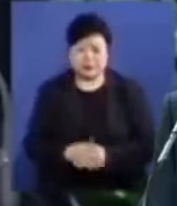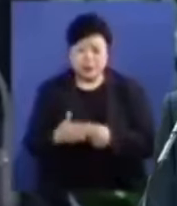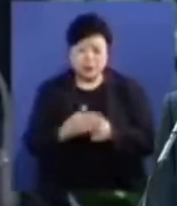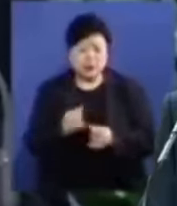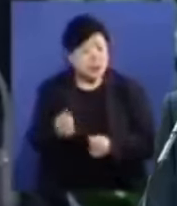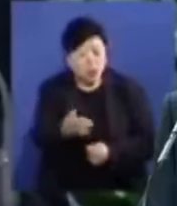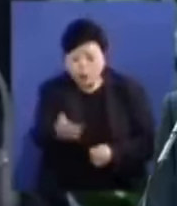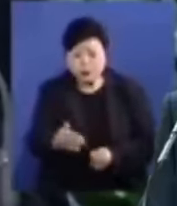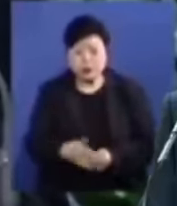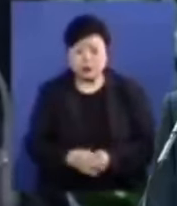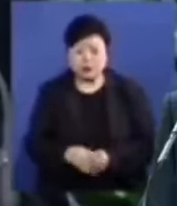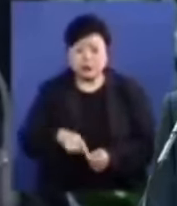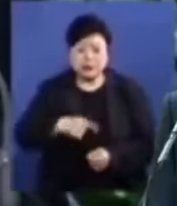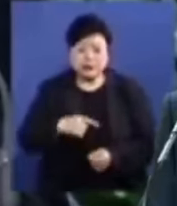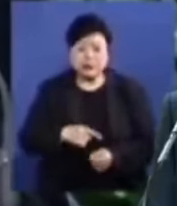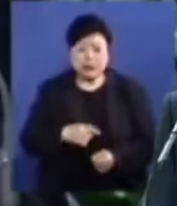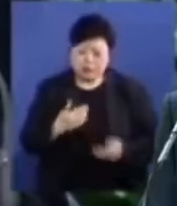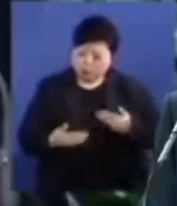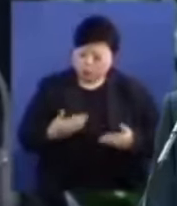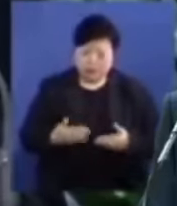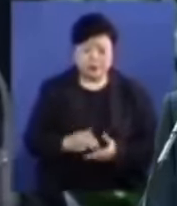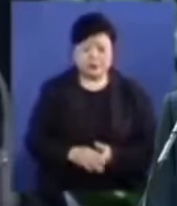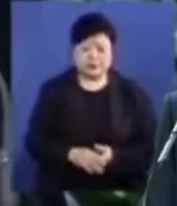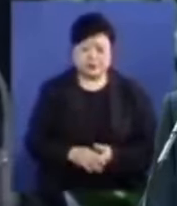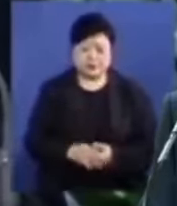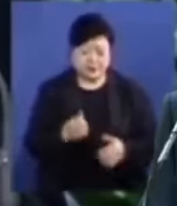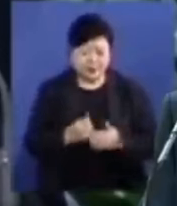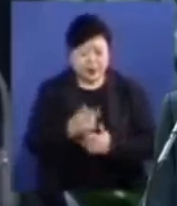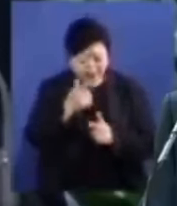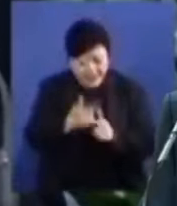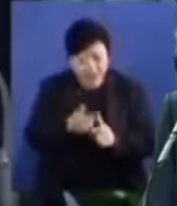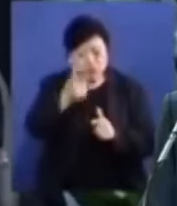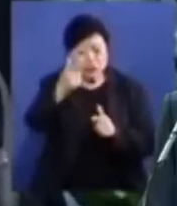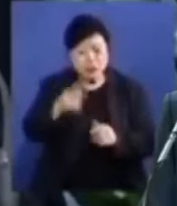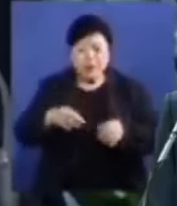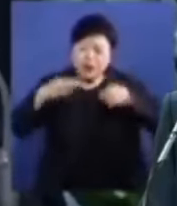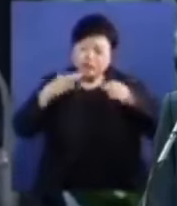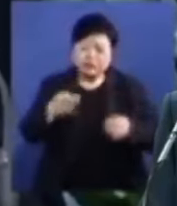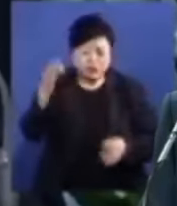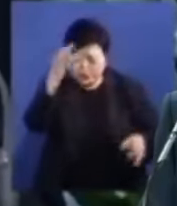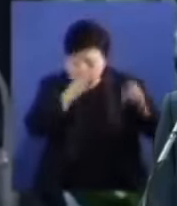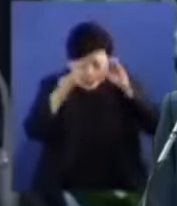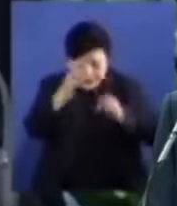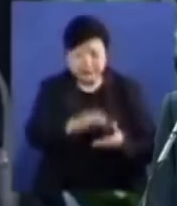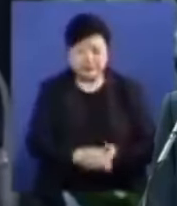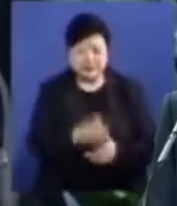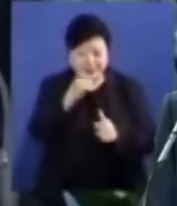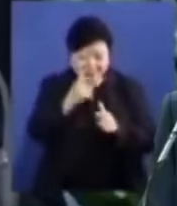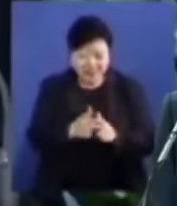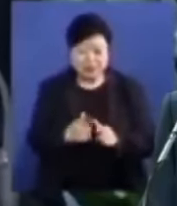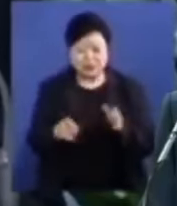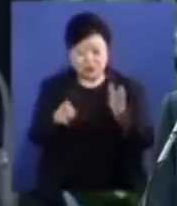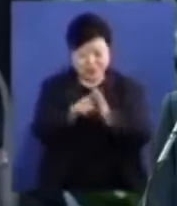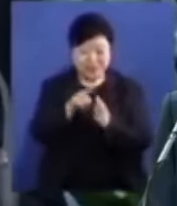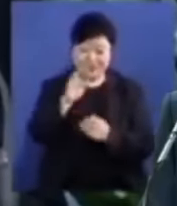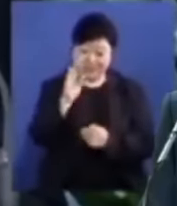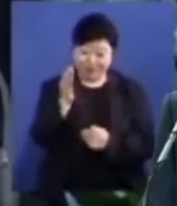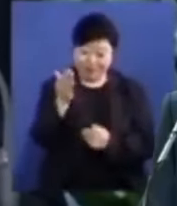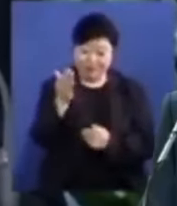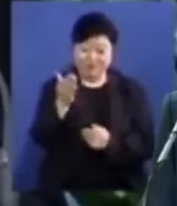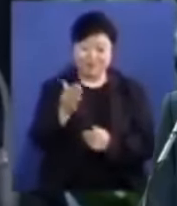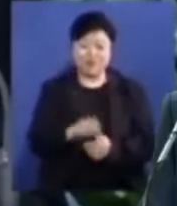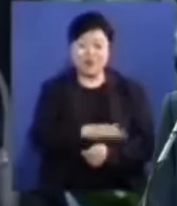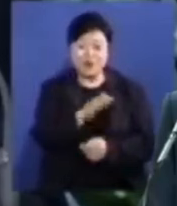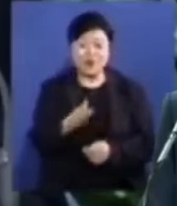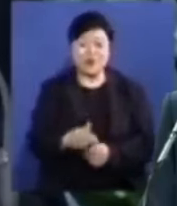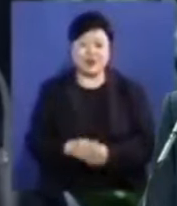수 없어요. 다 자기 살기에 바쁘니까. 그래서 예수님을 부르짖고 찾아서 예수를 믿게 되고